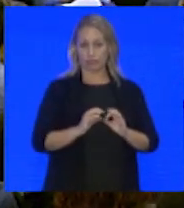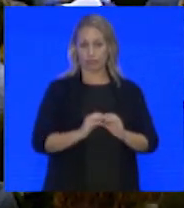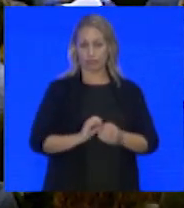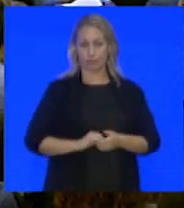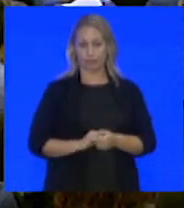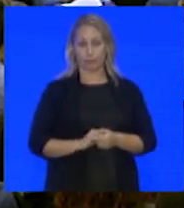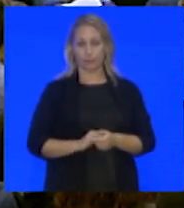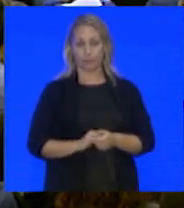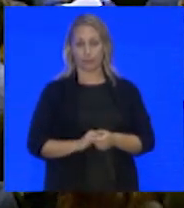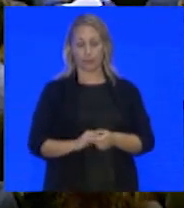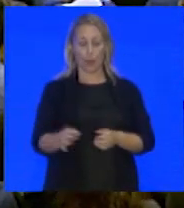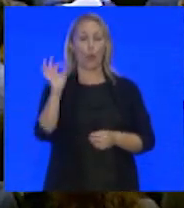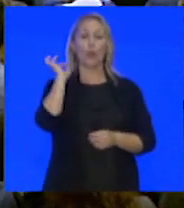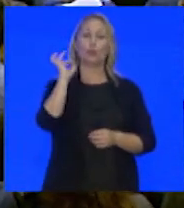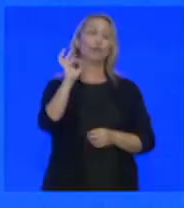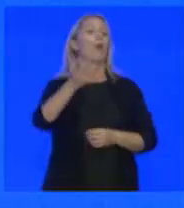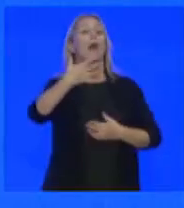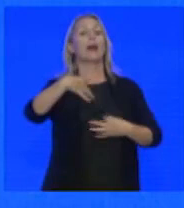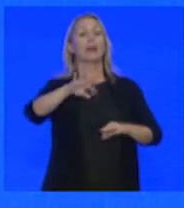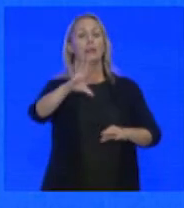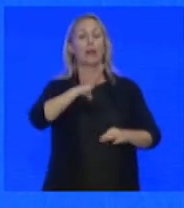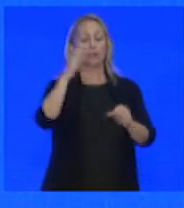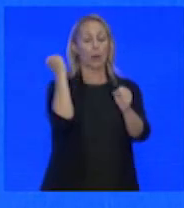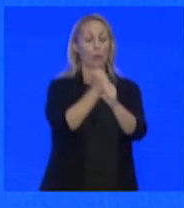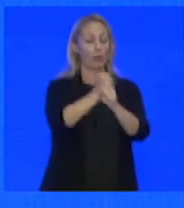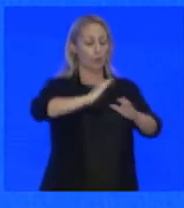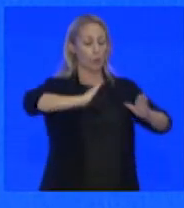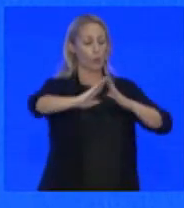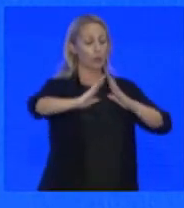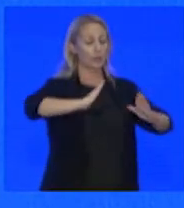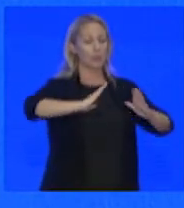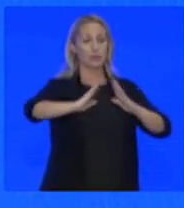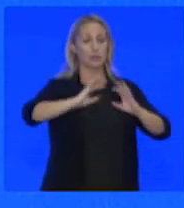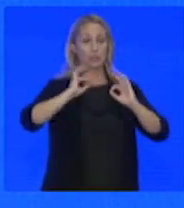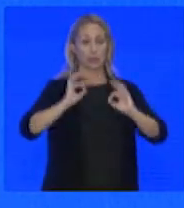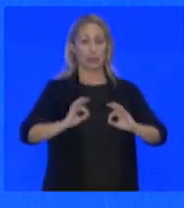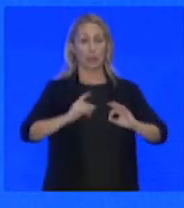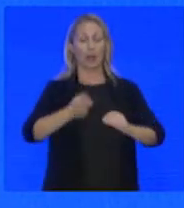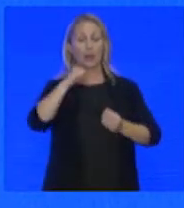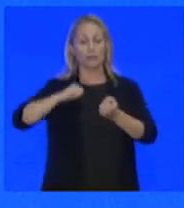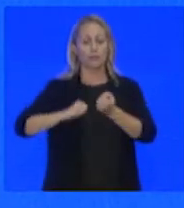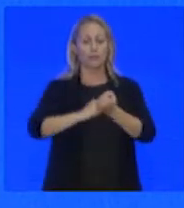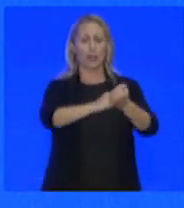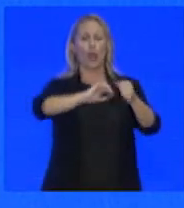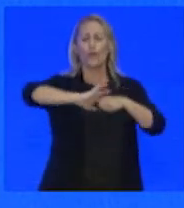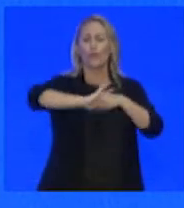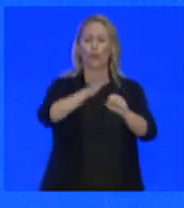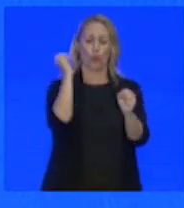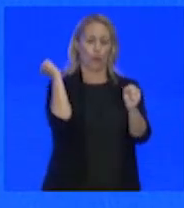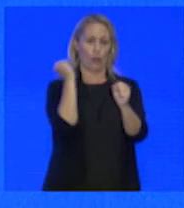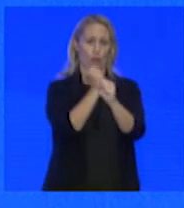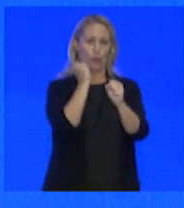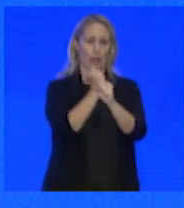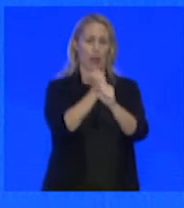Στόχος μας, η προστασία των εργαζόμενων, η στήριξη της πλήρους απασχόλησης και